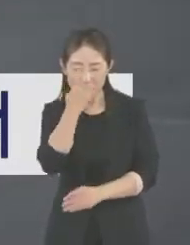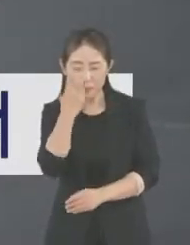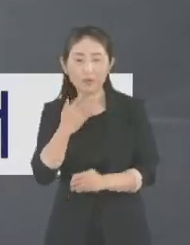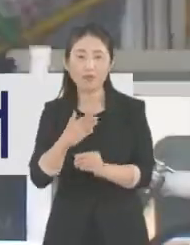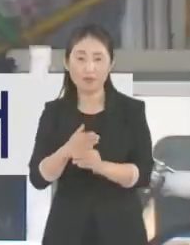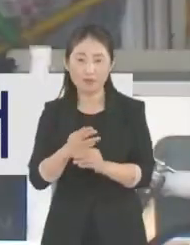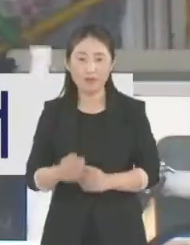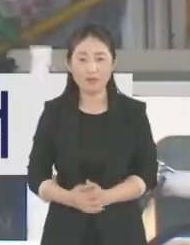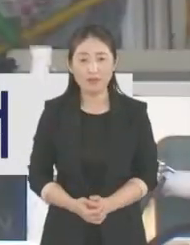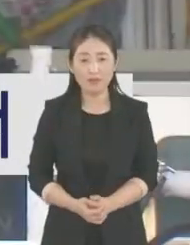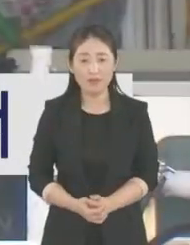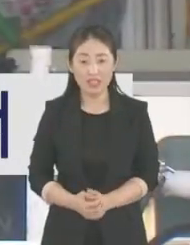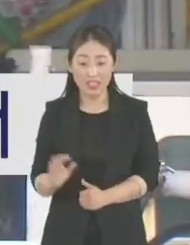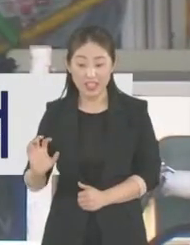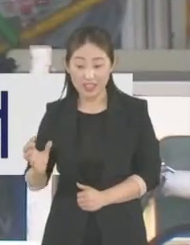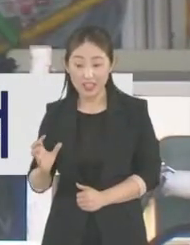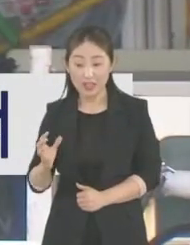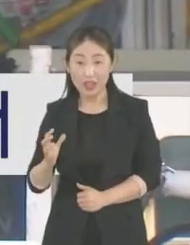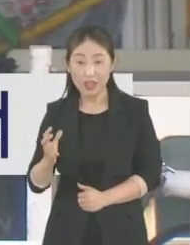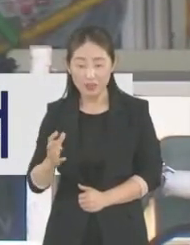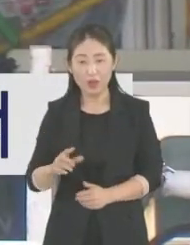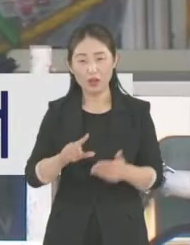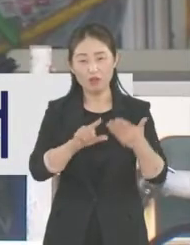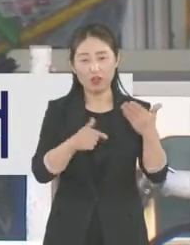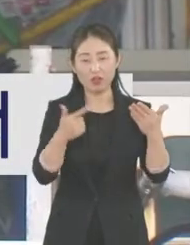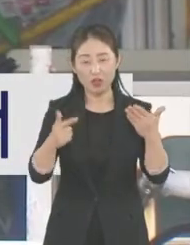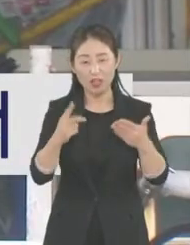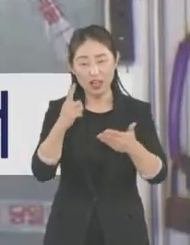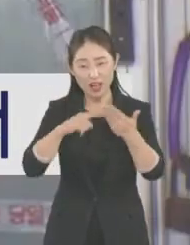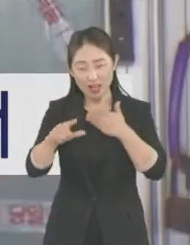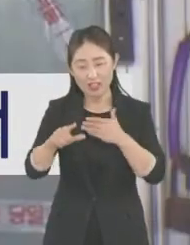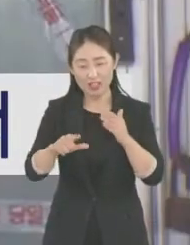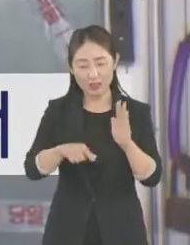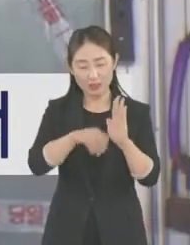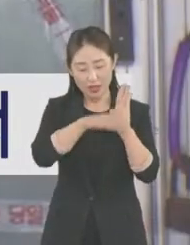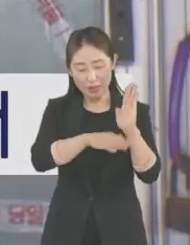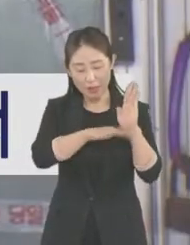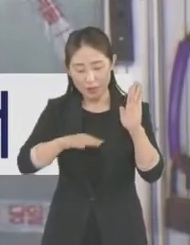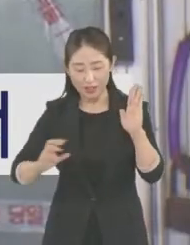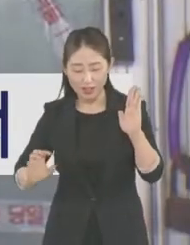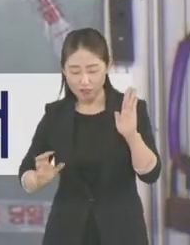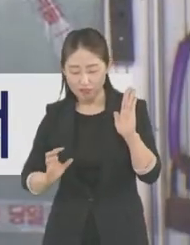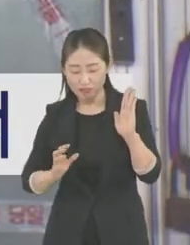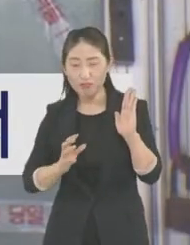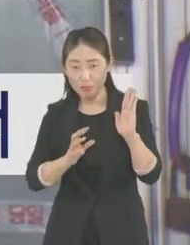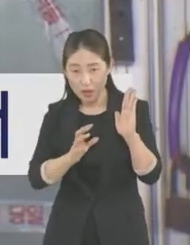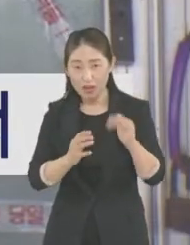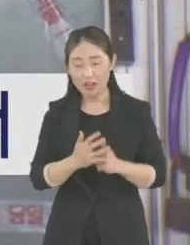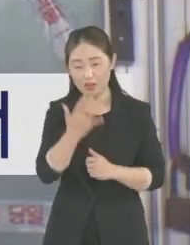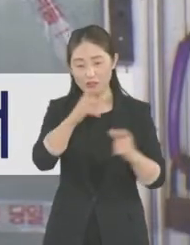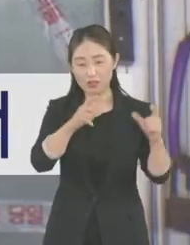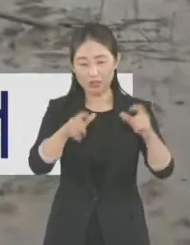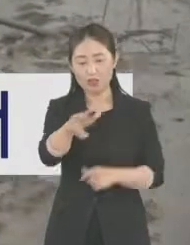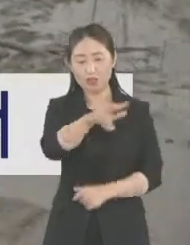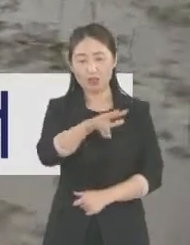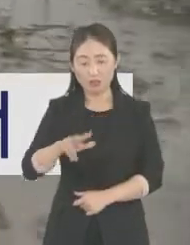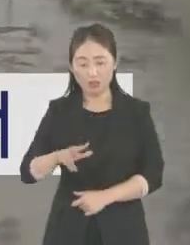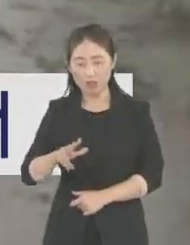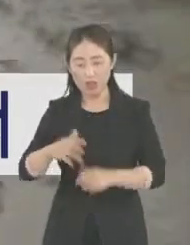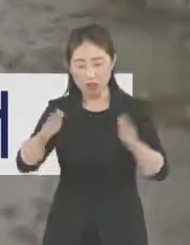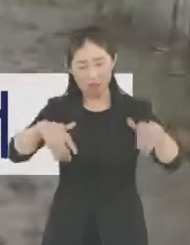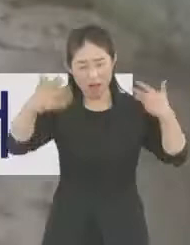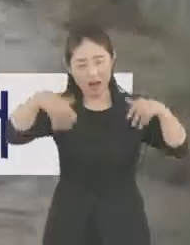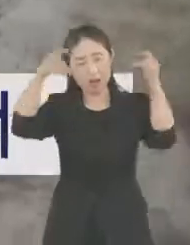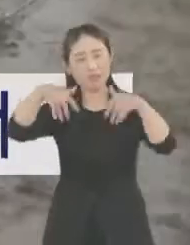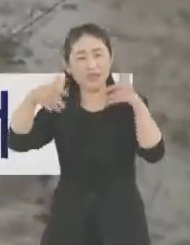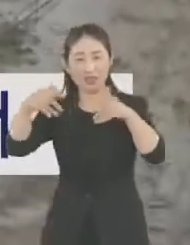있습니다. 태풍 힌남노는 6일 오전 경남 남해안에 상륙할 예정으로 충청 등 전국이 영향권에 들게